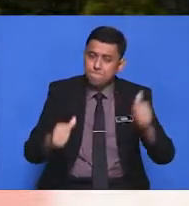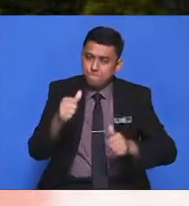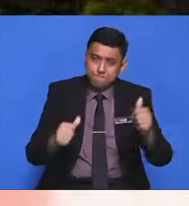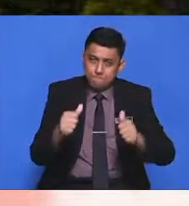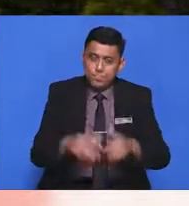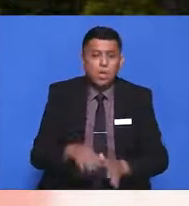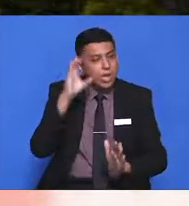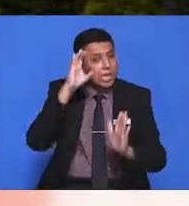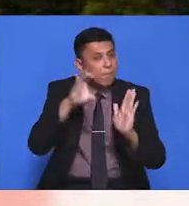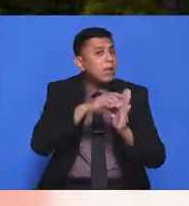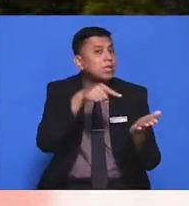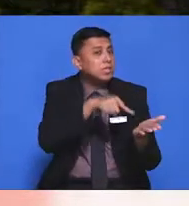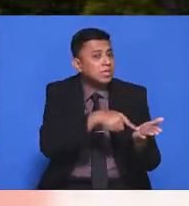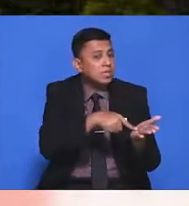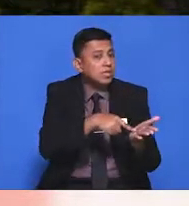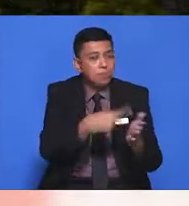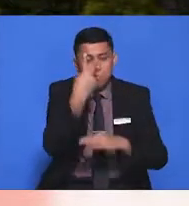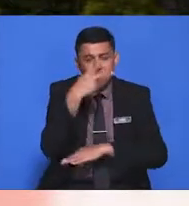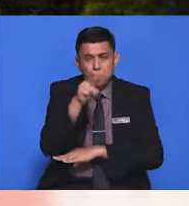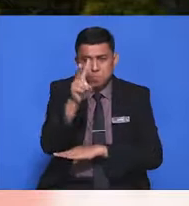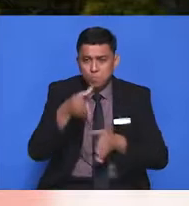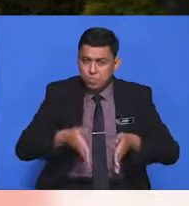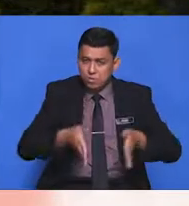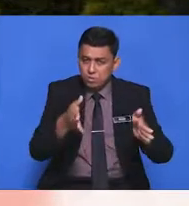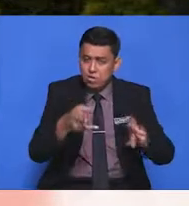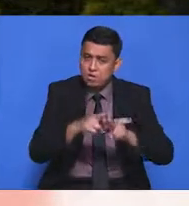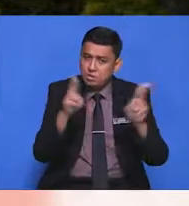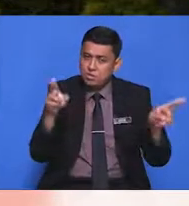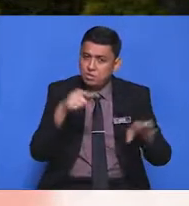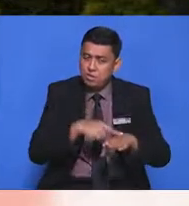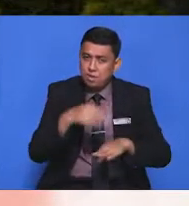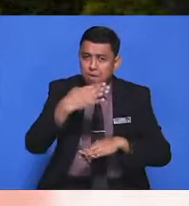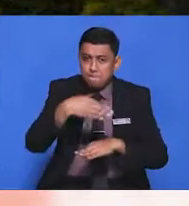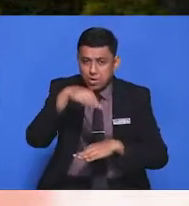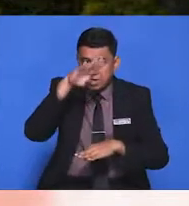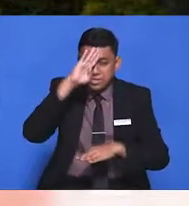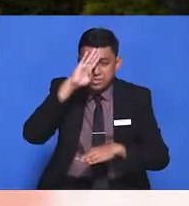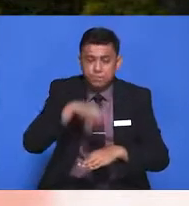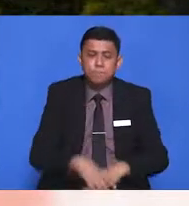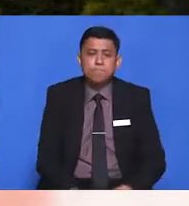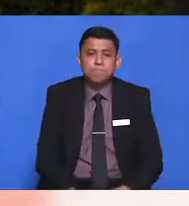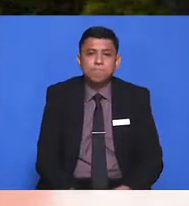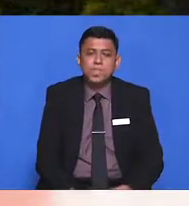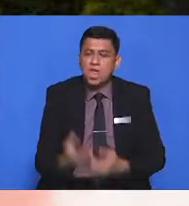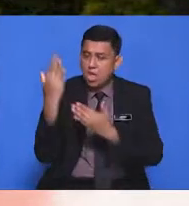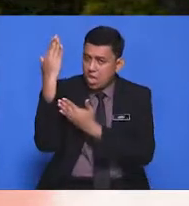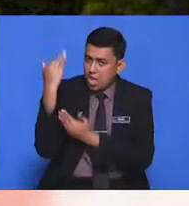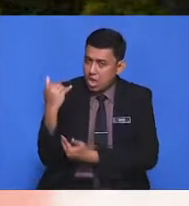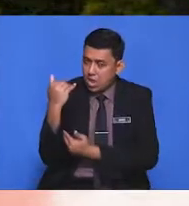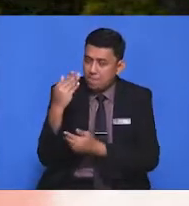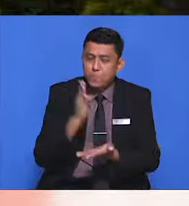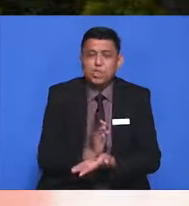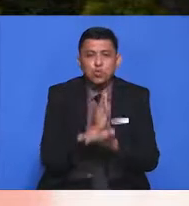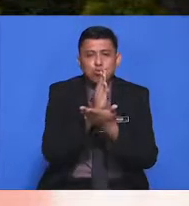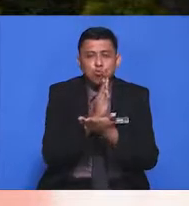seperti gambar tersebut yang memaparkan jalan raya di Cuping Perlis. Murid-murid, cikgu berharap dengan bantuan gambar